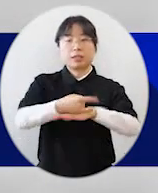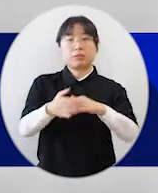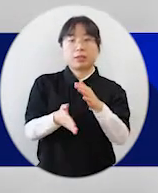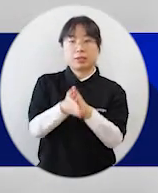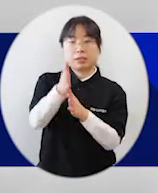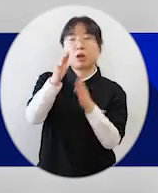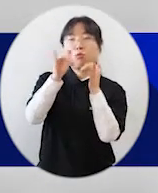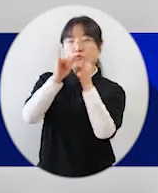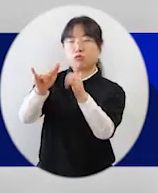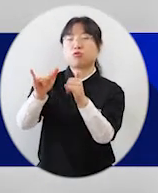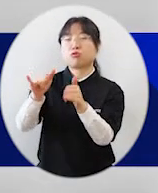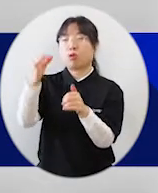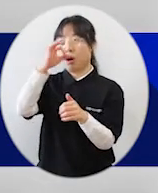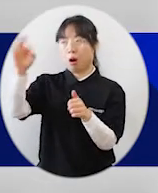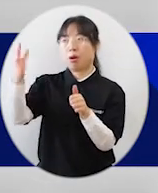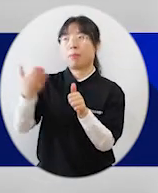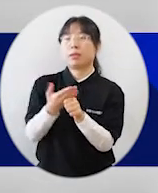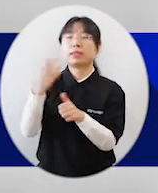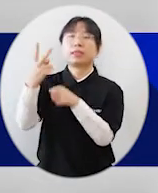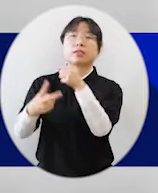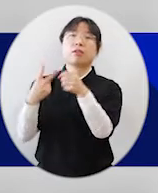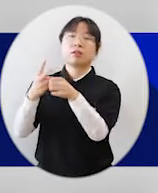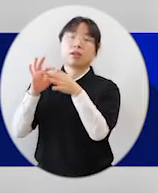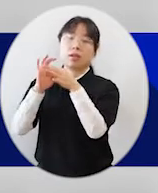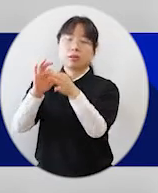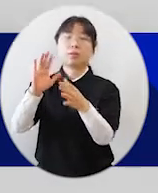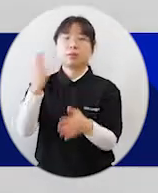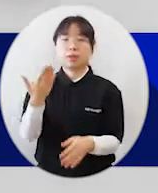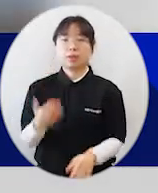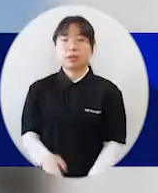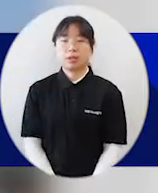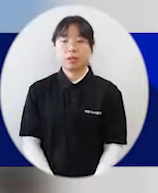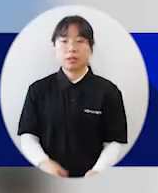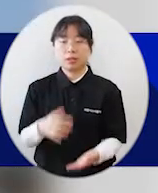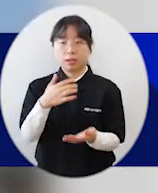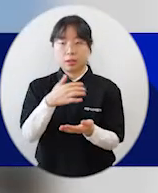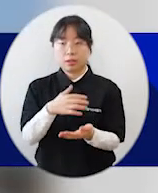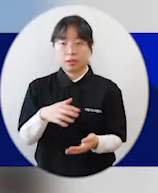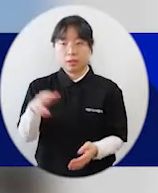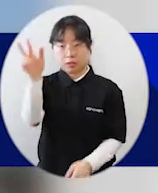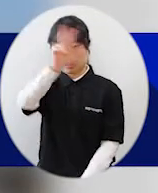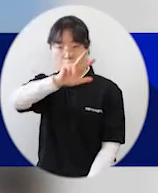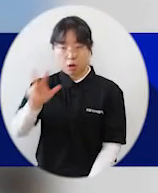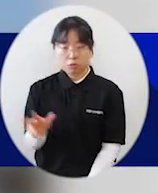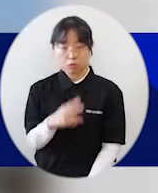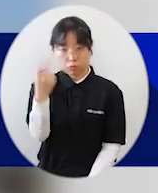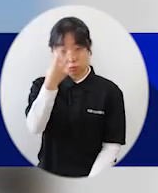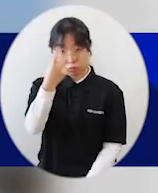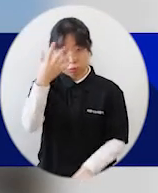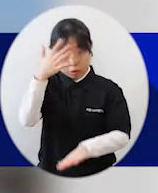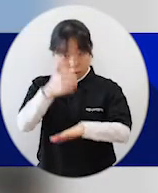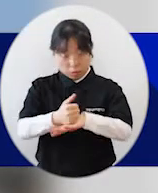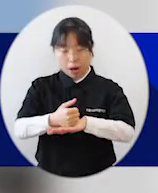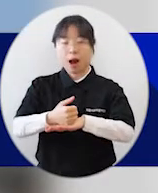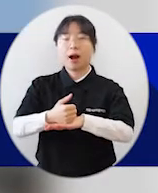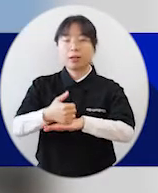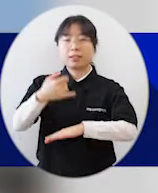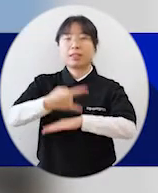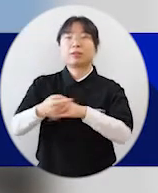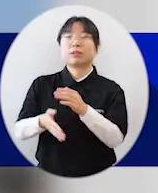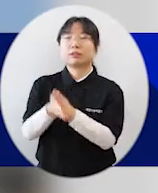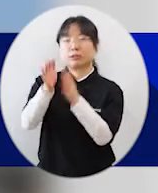2019년 평가에서 전국 2백 만 3개 지자체 를 평가한 결과 2년 연속 우수기관으로 2 0 c 가